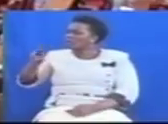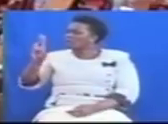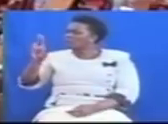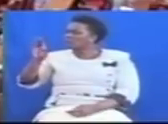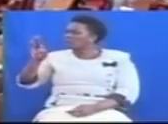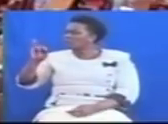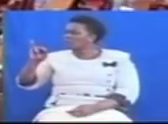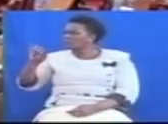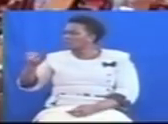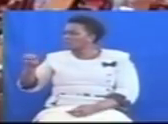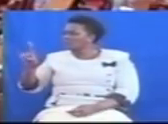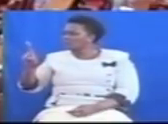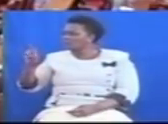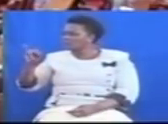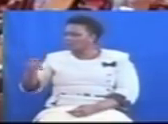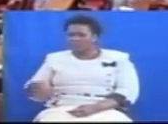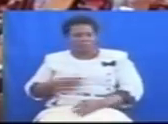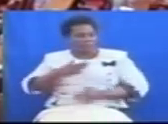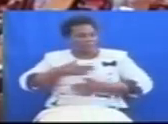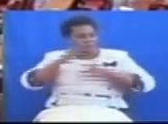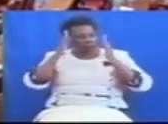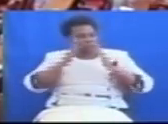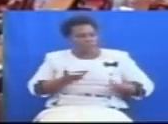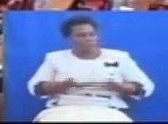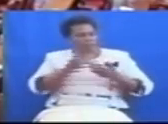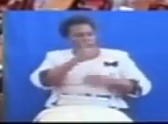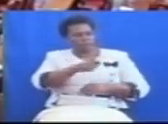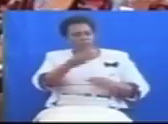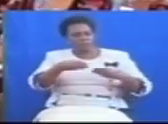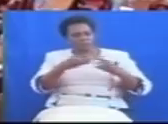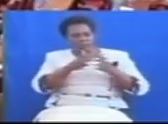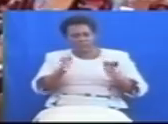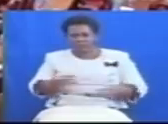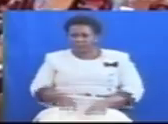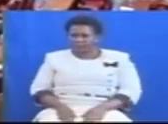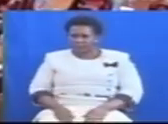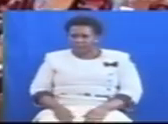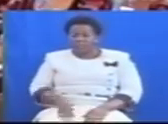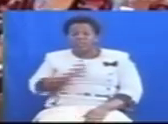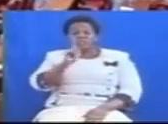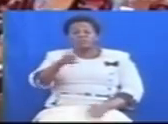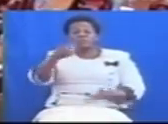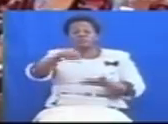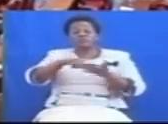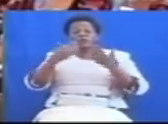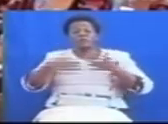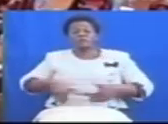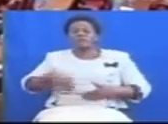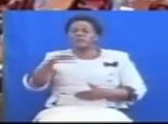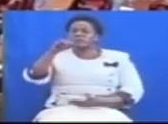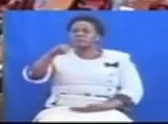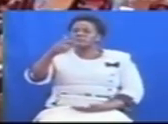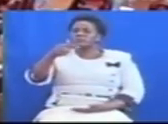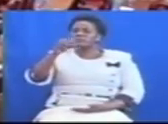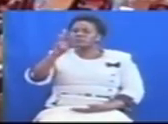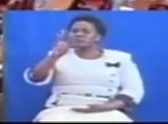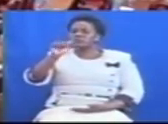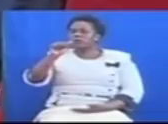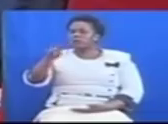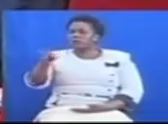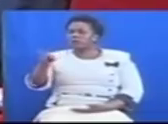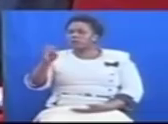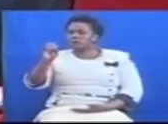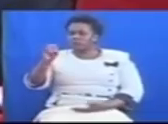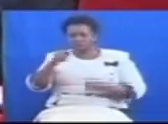Mheshimiwa Spika, nashukuru kwa kunipa nafasi. Mheshimiwa Spika, kuna kituo cha afya cha Mtwango, Mninga na Iramba. Vile